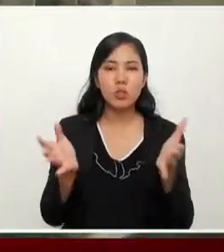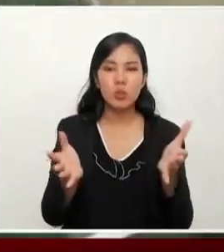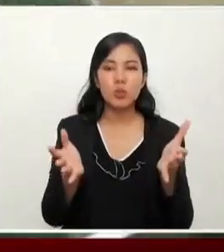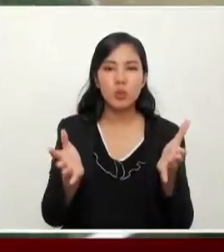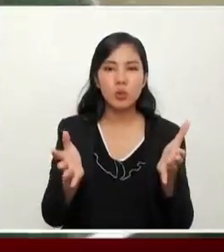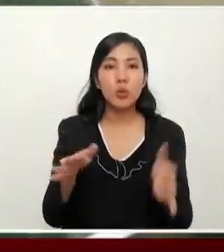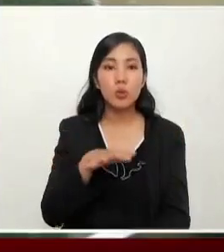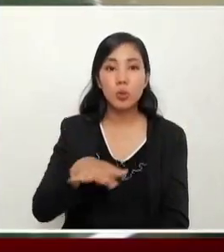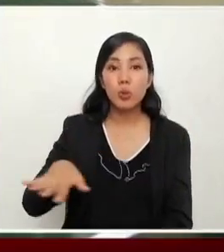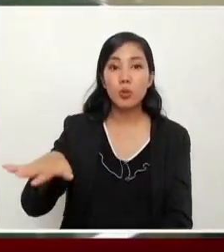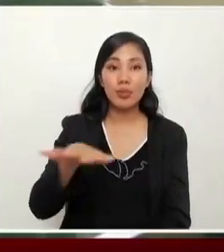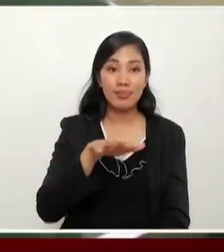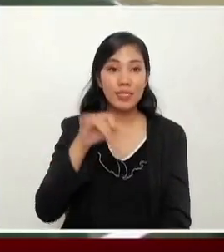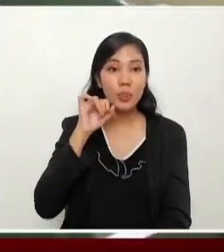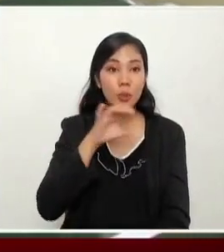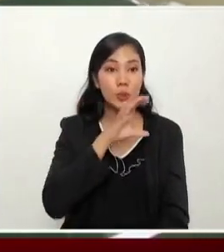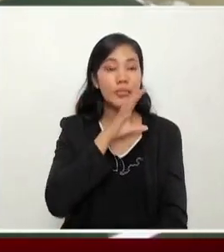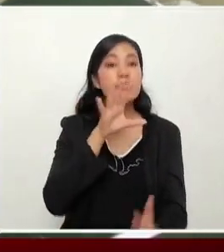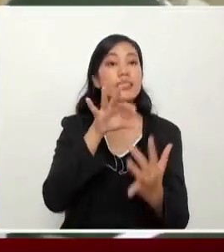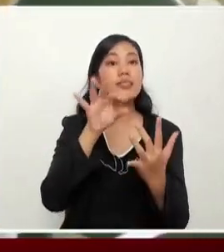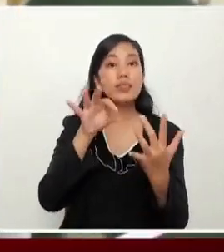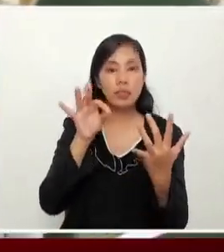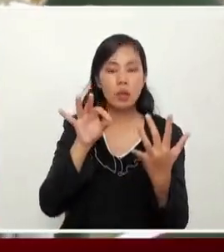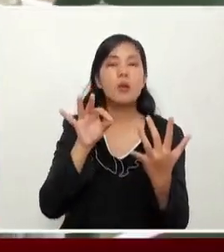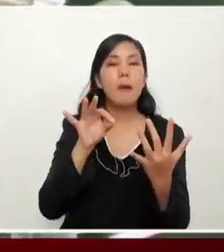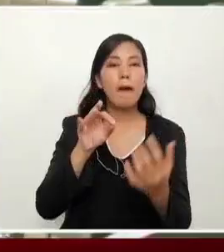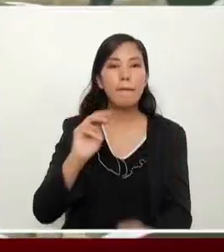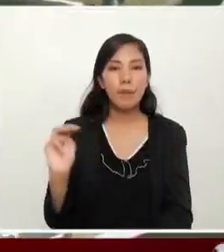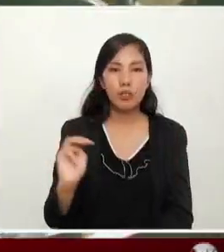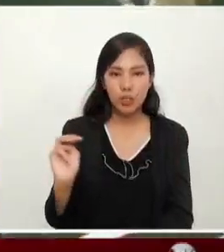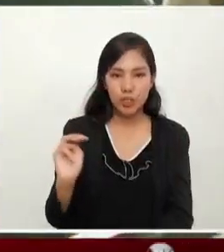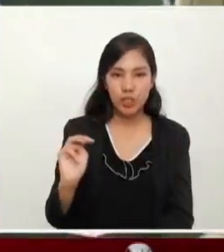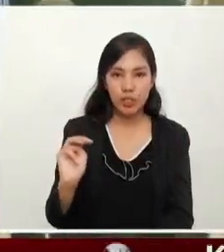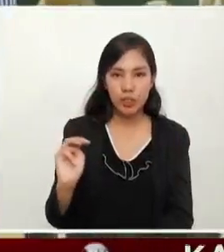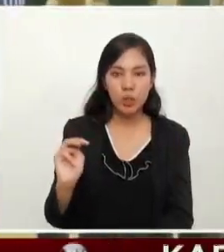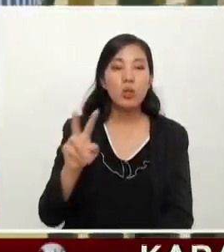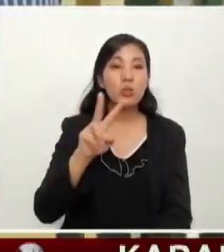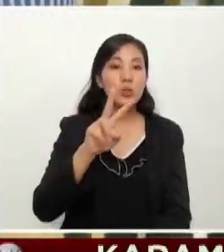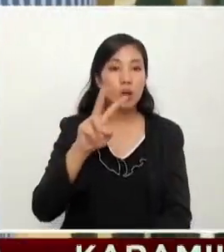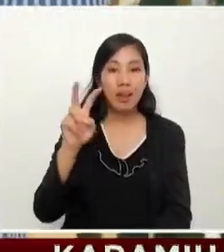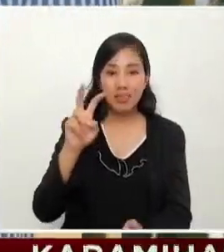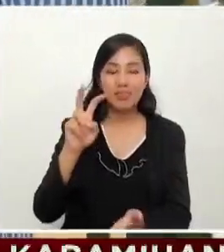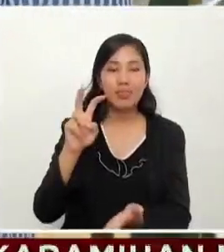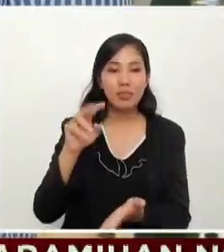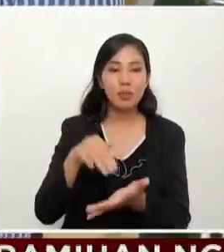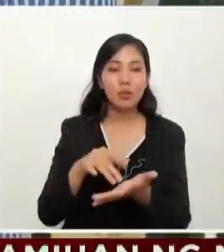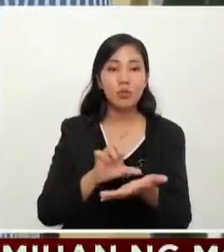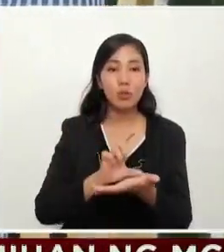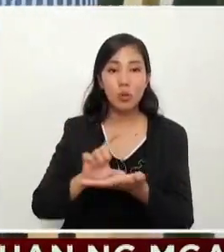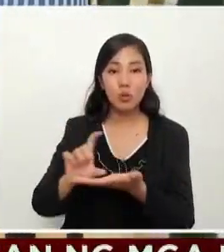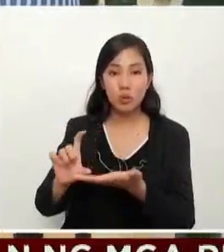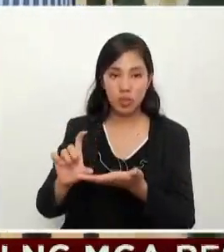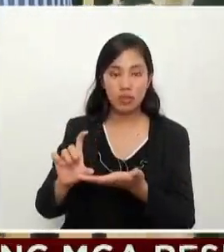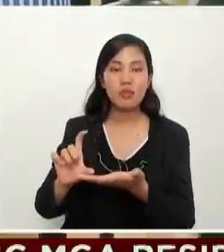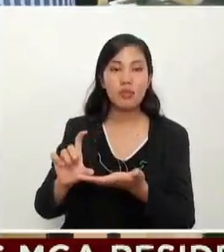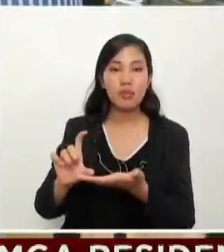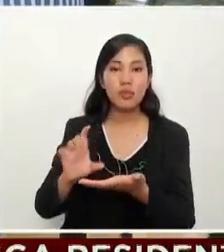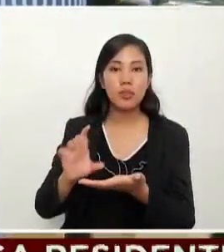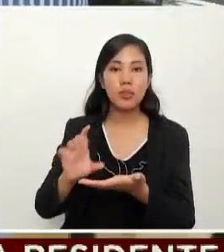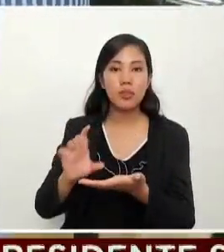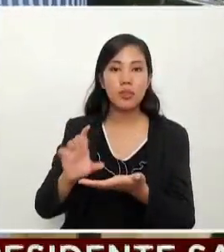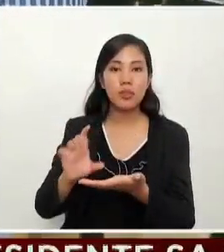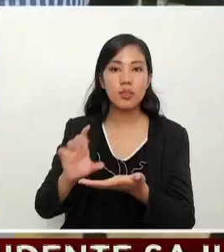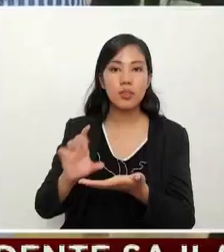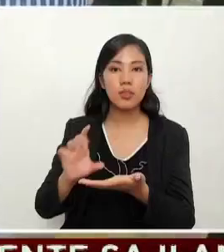Moderna. 200 doses ng bakunang gawa ng Moderna ang nakalaan sa vaccination site na ito sa Navotas City ngayong araw. Pero